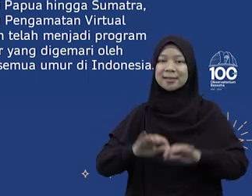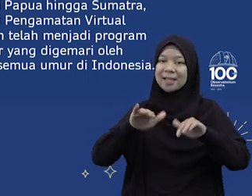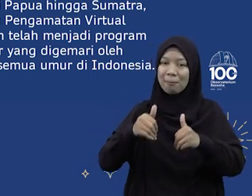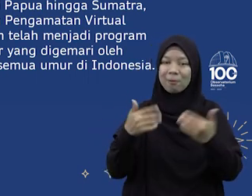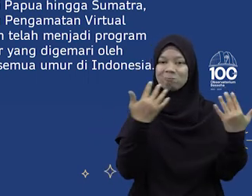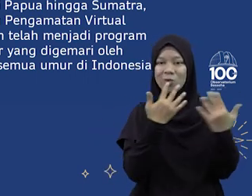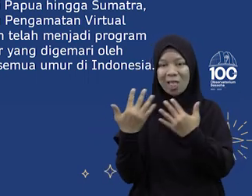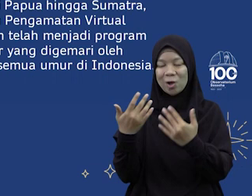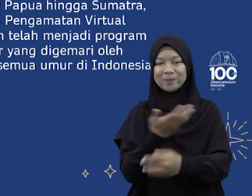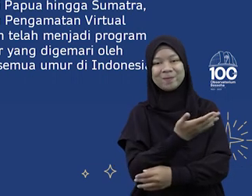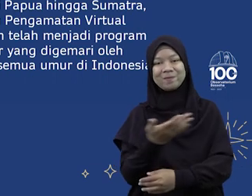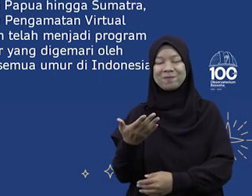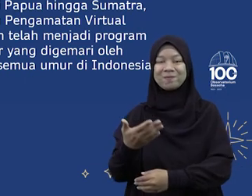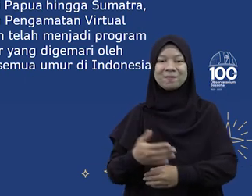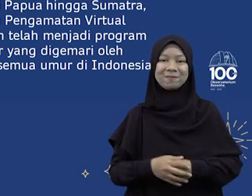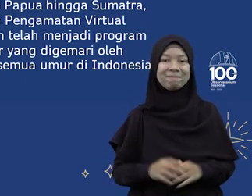100